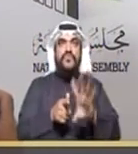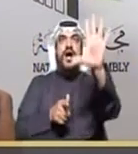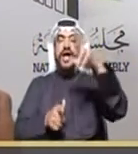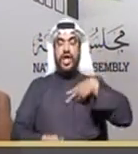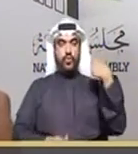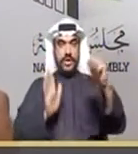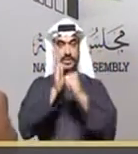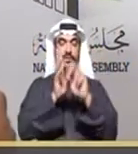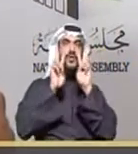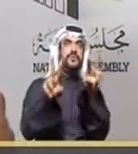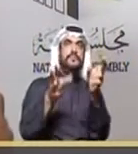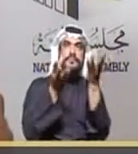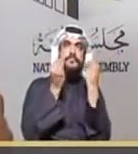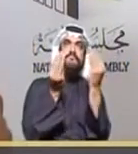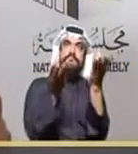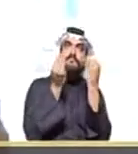السكنية